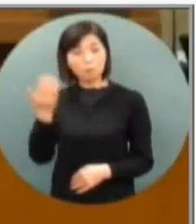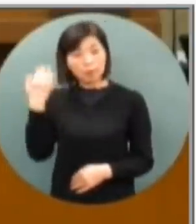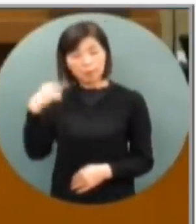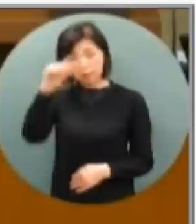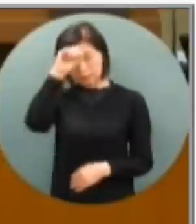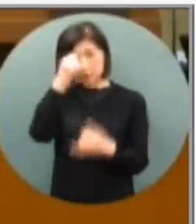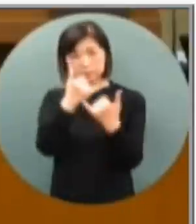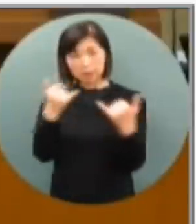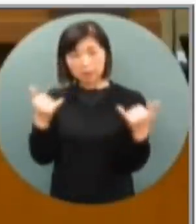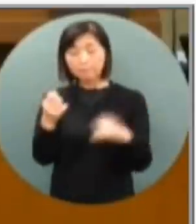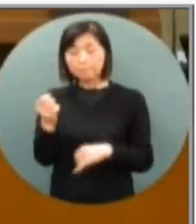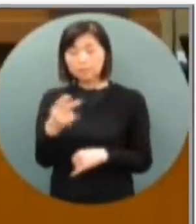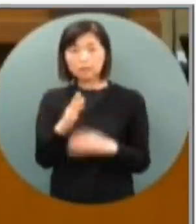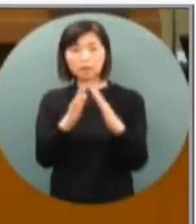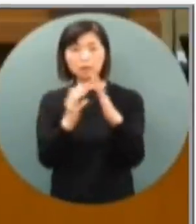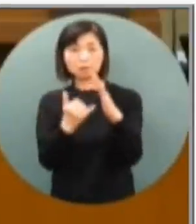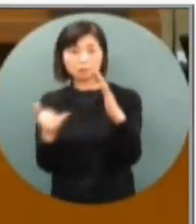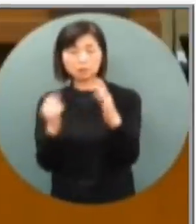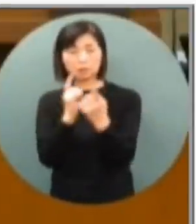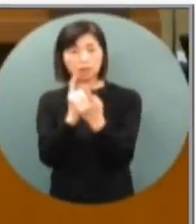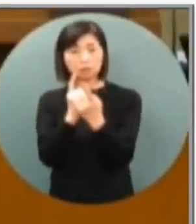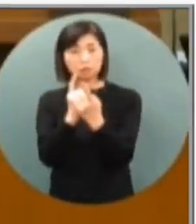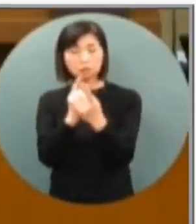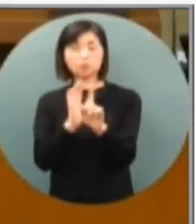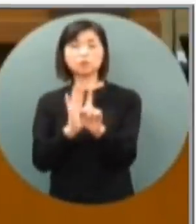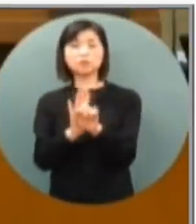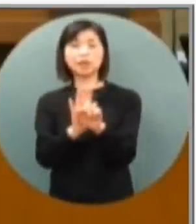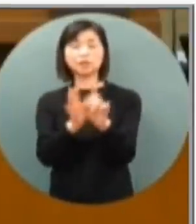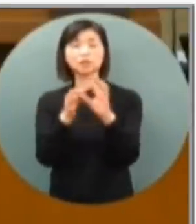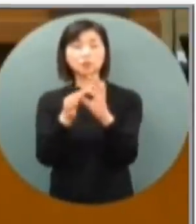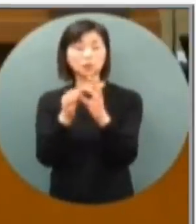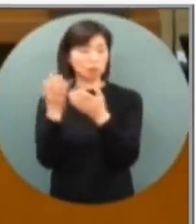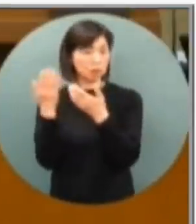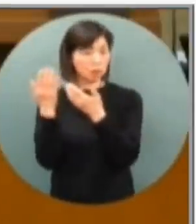支援について伺います。